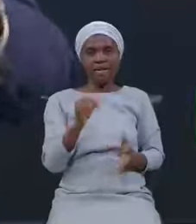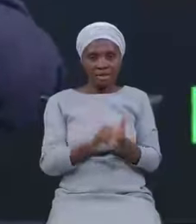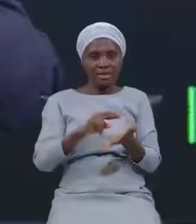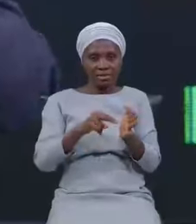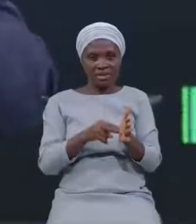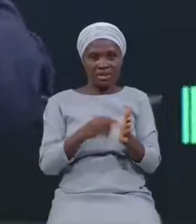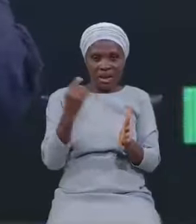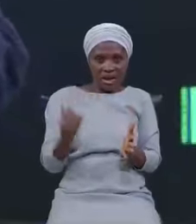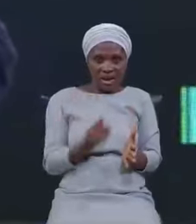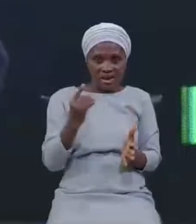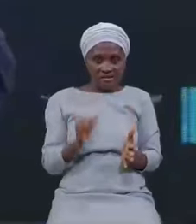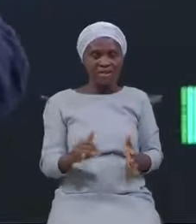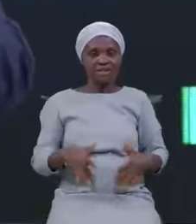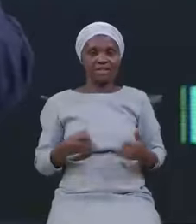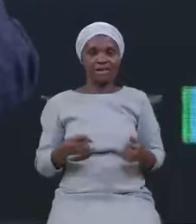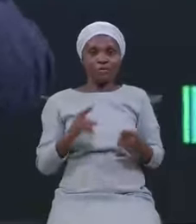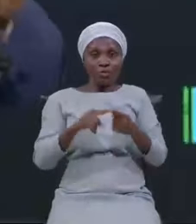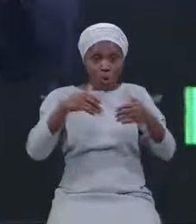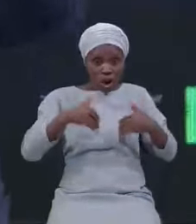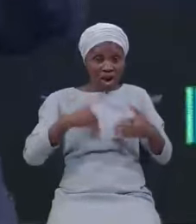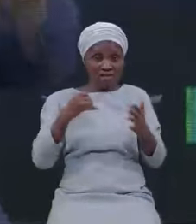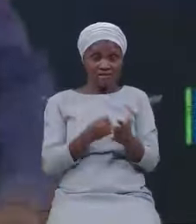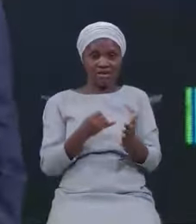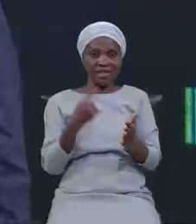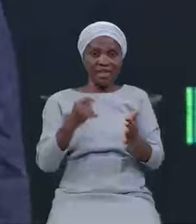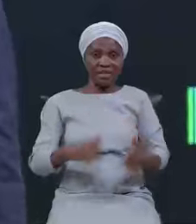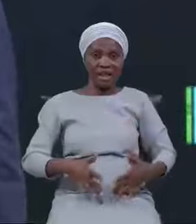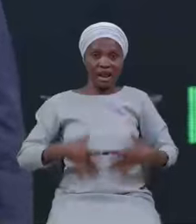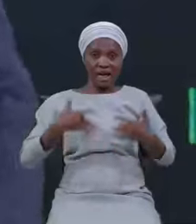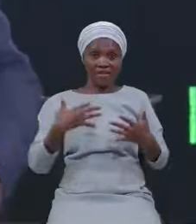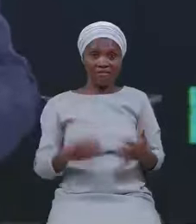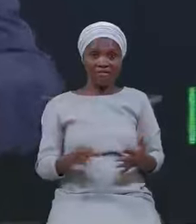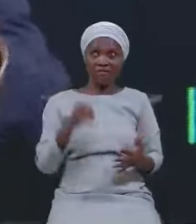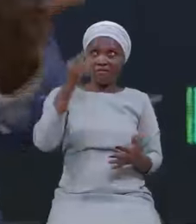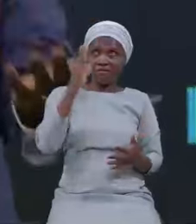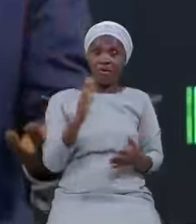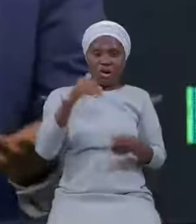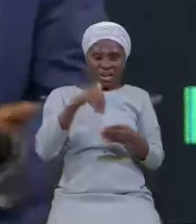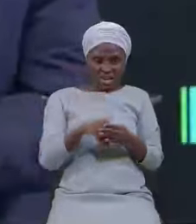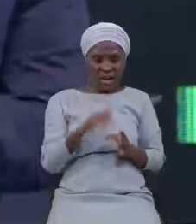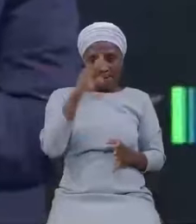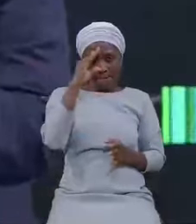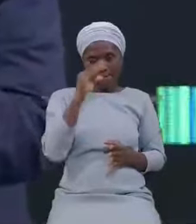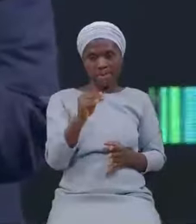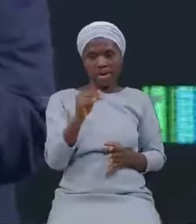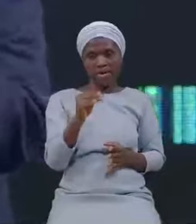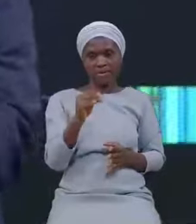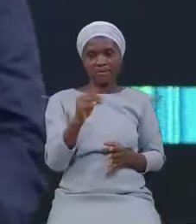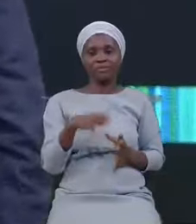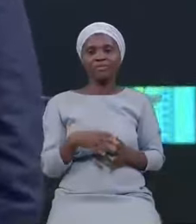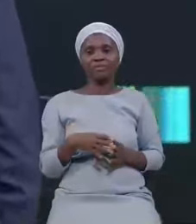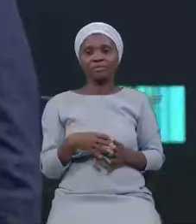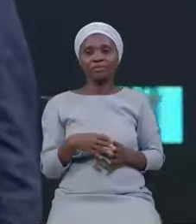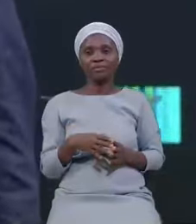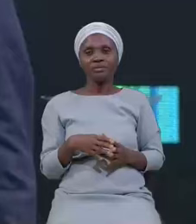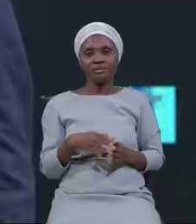éternelle, la vie de Dieu en l'homme. Nous devons croire que Jésus est